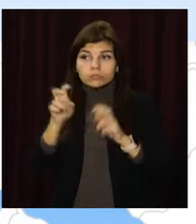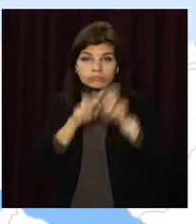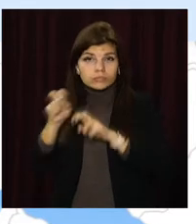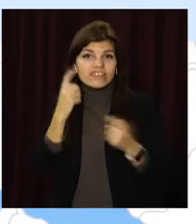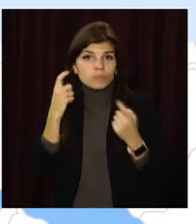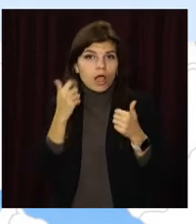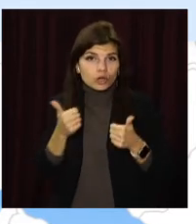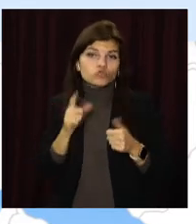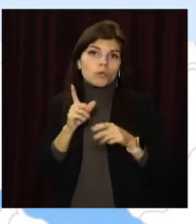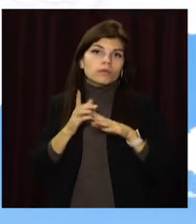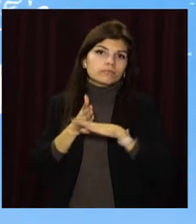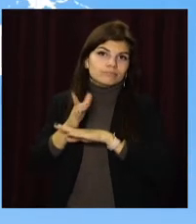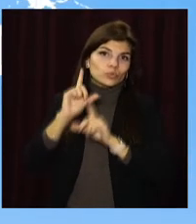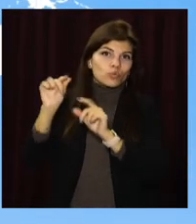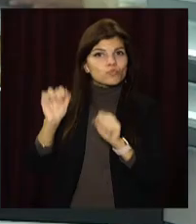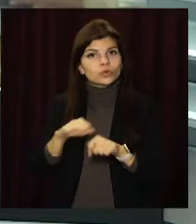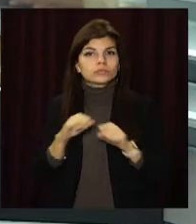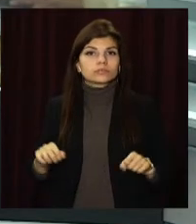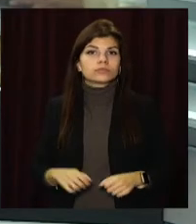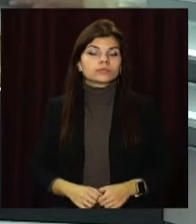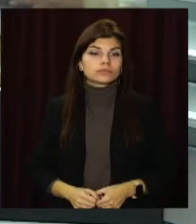оновлюється в режимі реального часу.